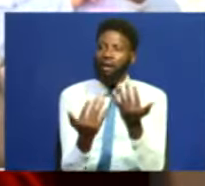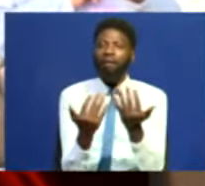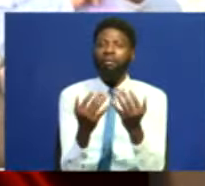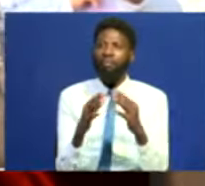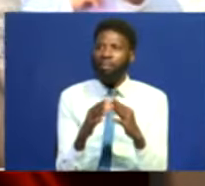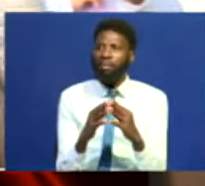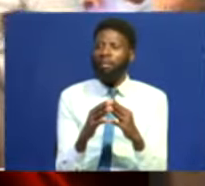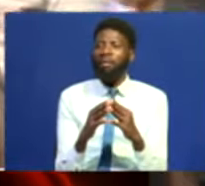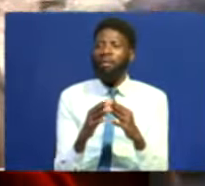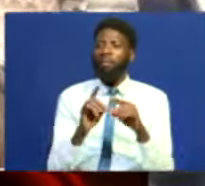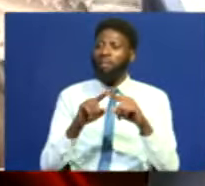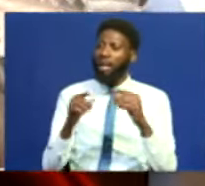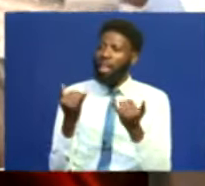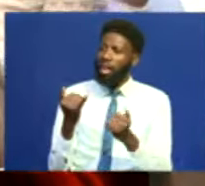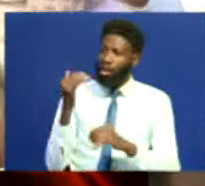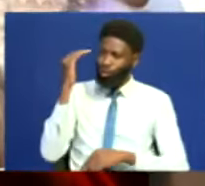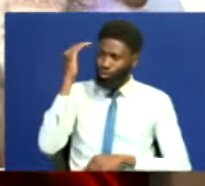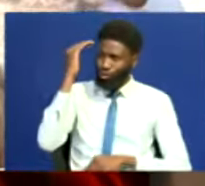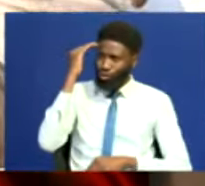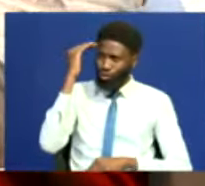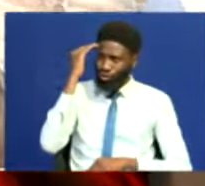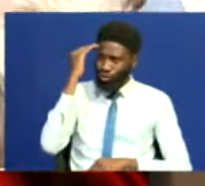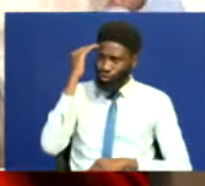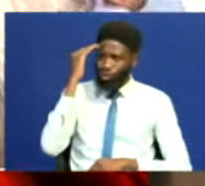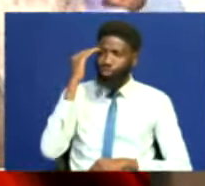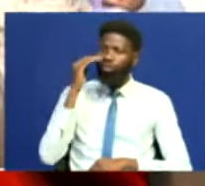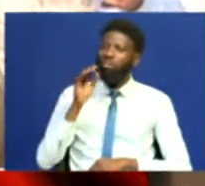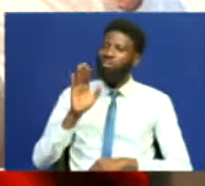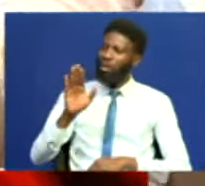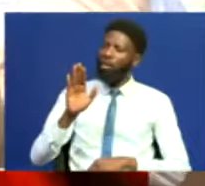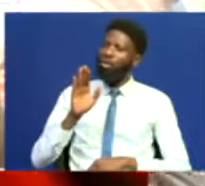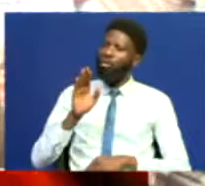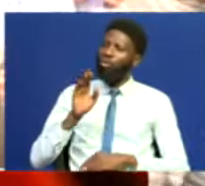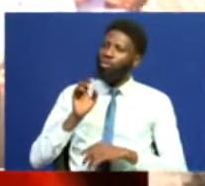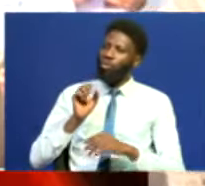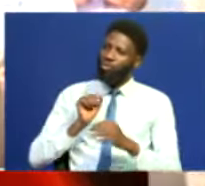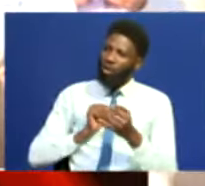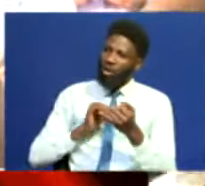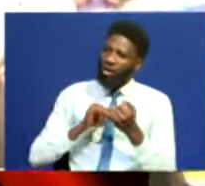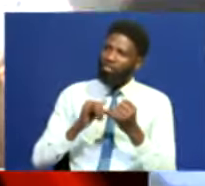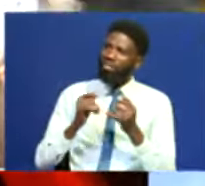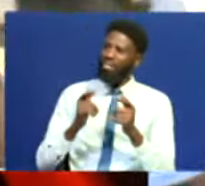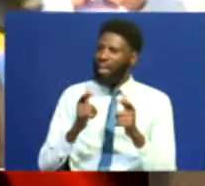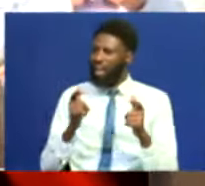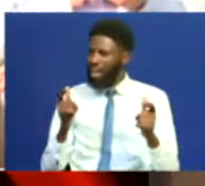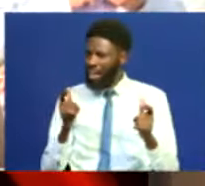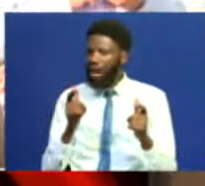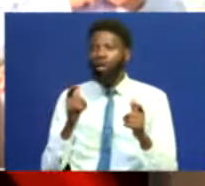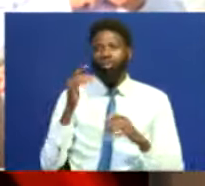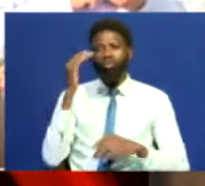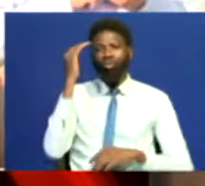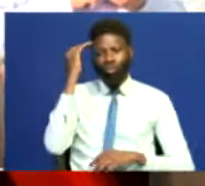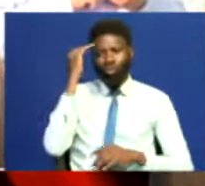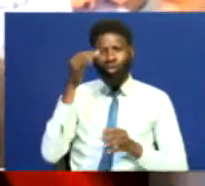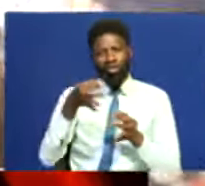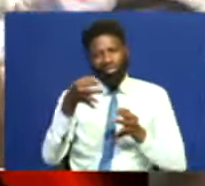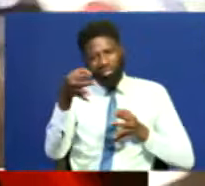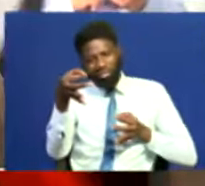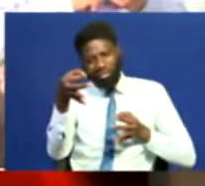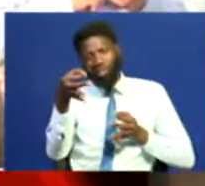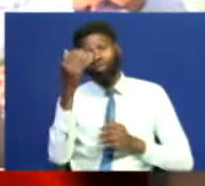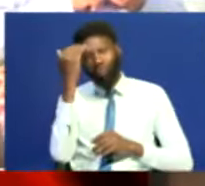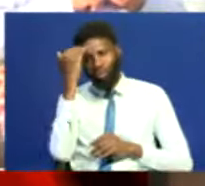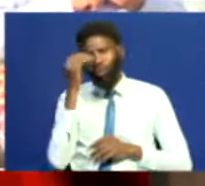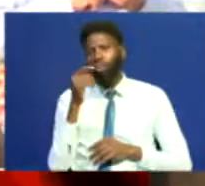bibi ni size ya bibi na vile watoto wamefuatana, hiyo tu ndio jua tu tunaweza kujua kutambua huu mwili ni wa nani.